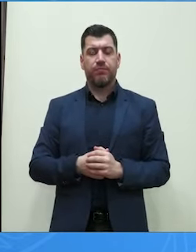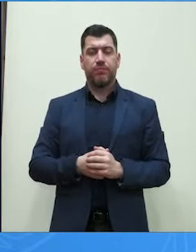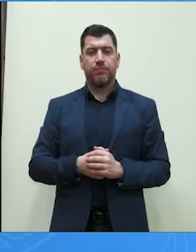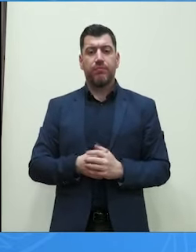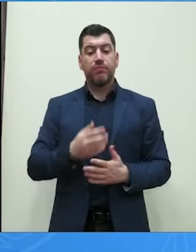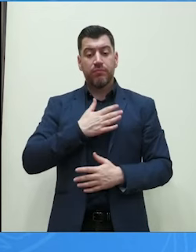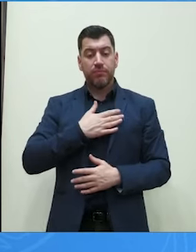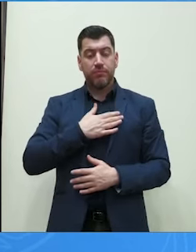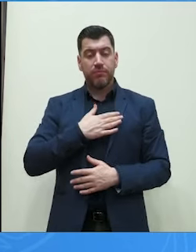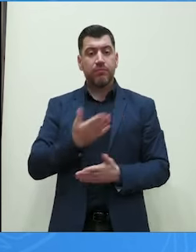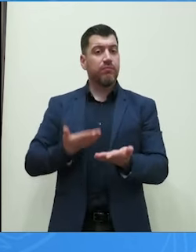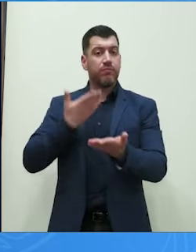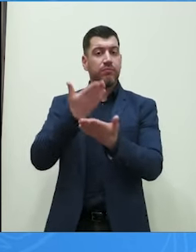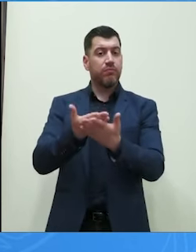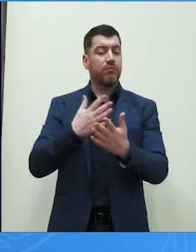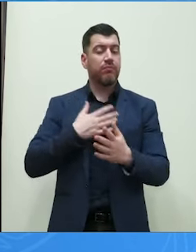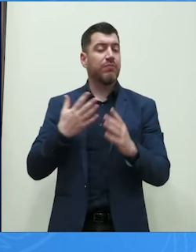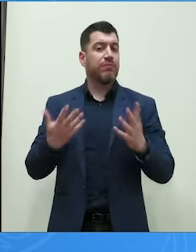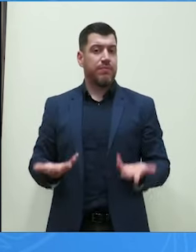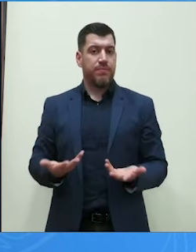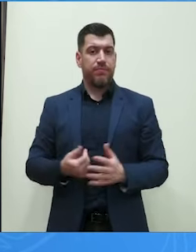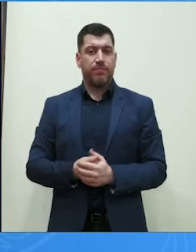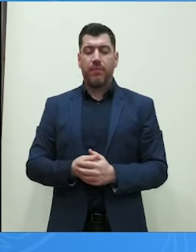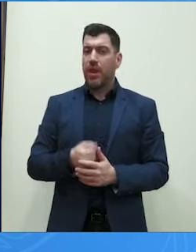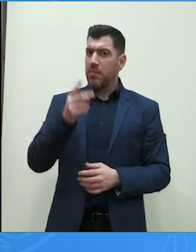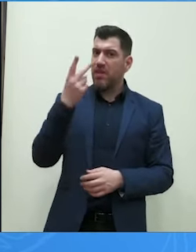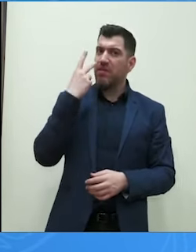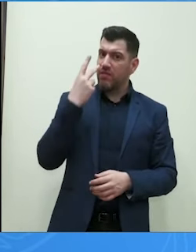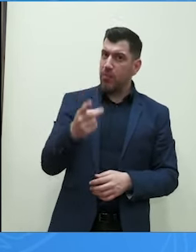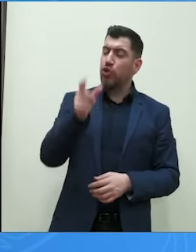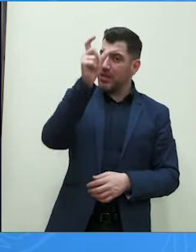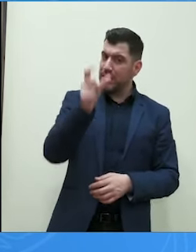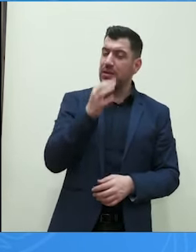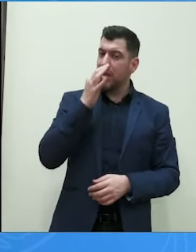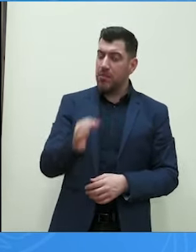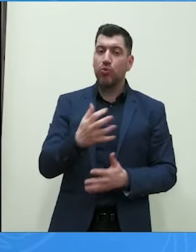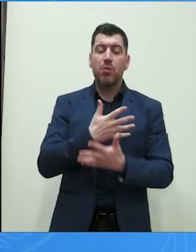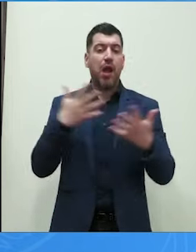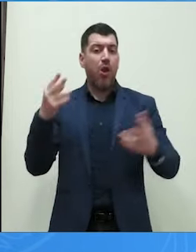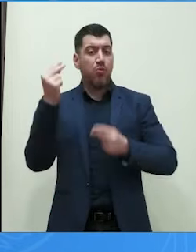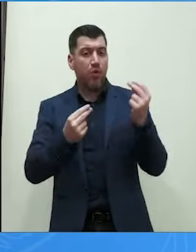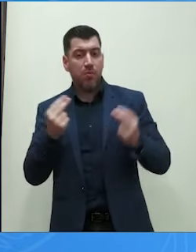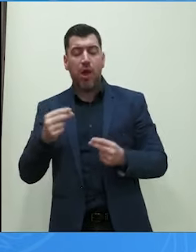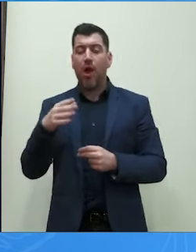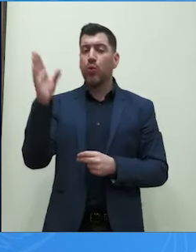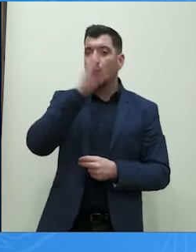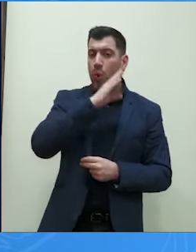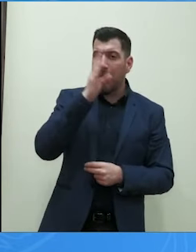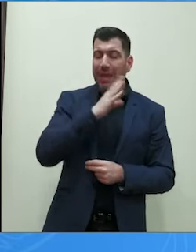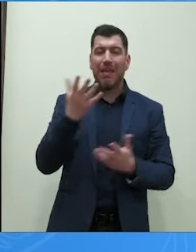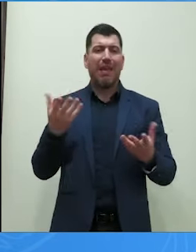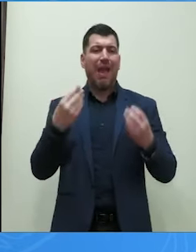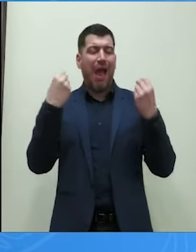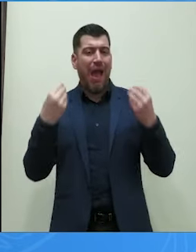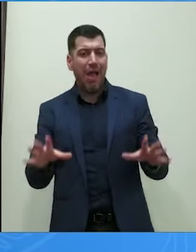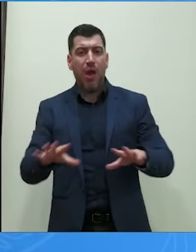να βάλουμε, επειδή λέω, βάζετε κι εσείς το ζήτημα ότι είναι τεράστιο το πρόβλημα, ότι είναι ντροπή, ότι είναι χάλι, λέω φράσεις